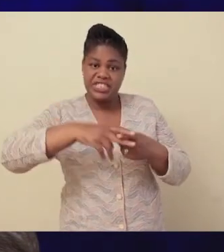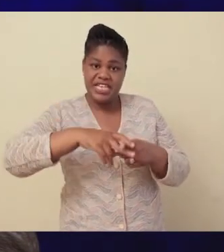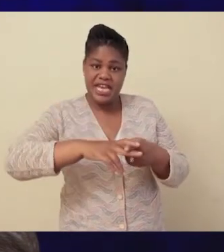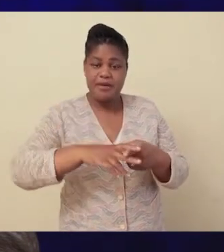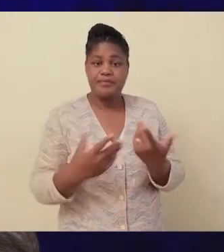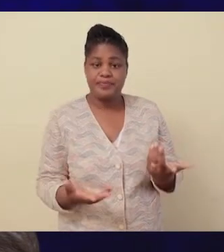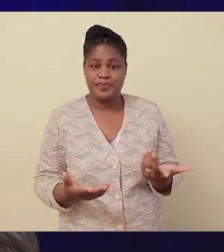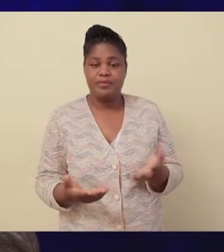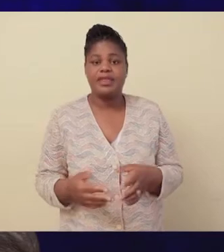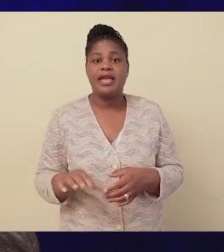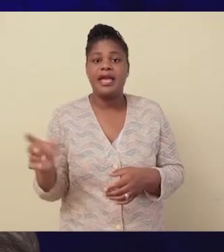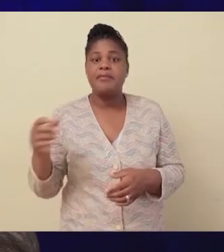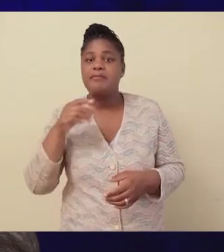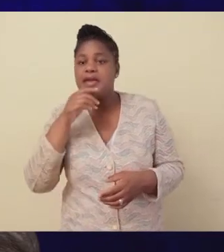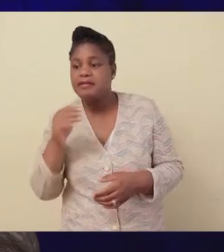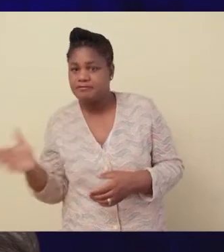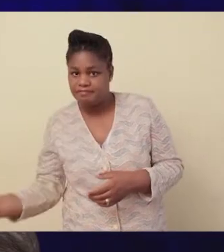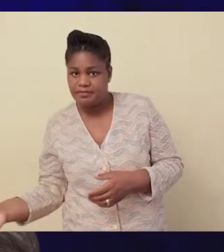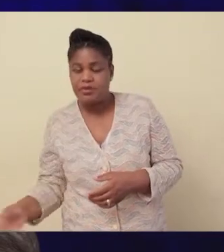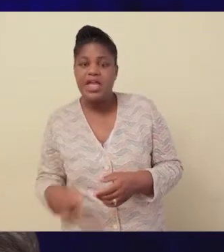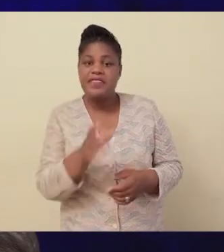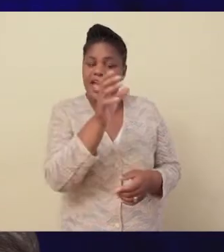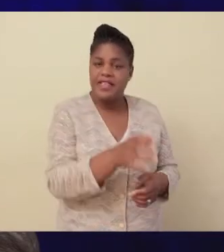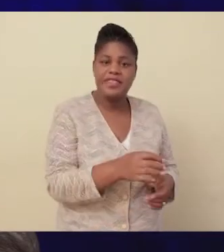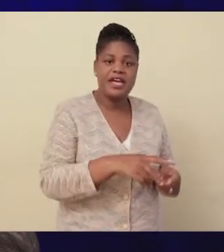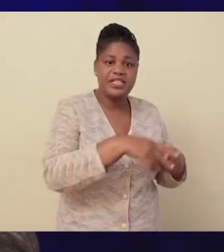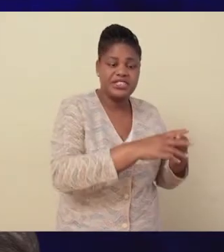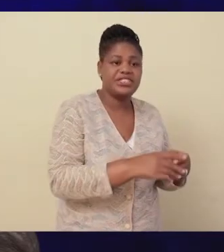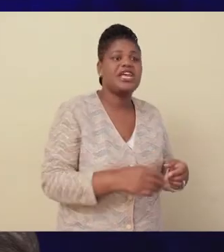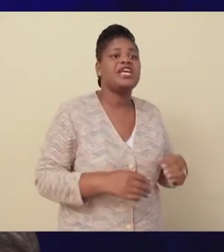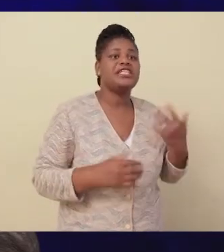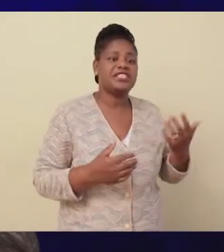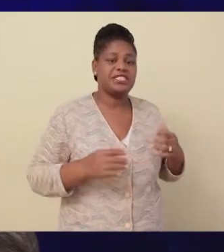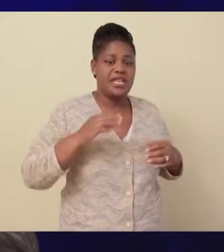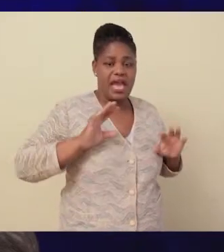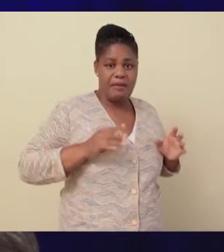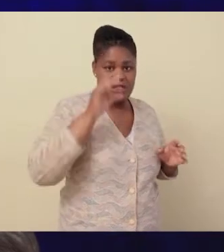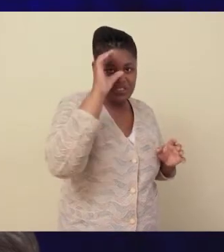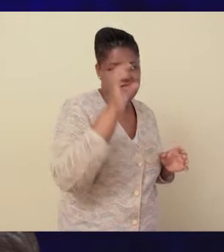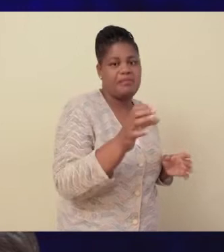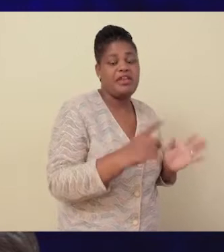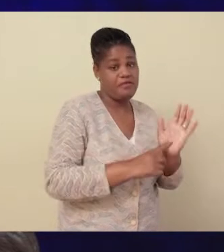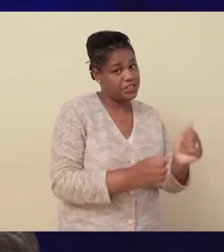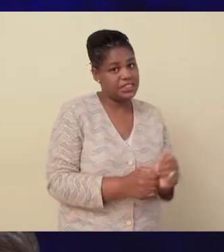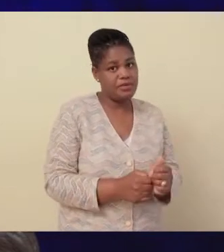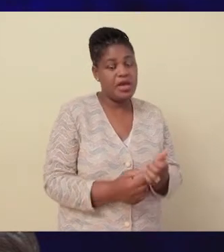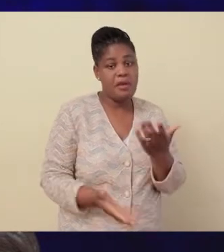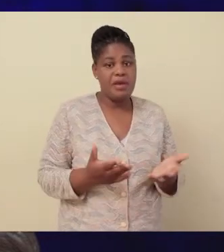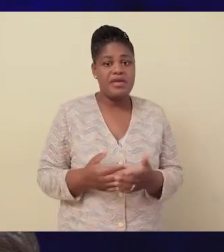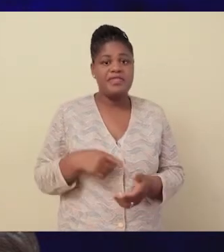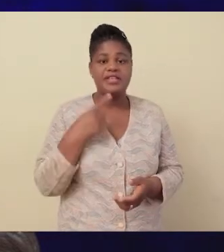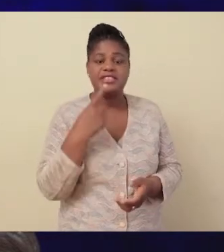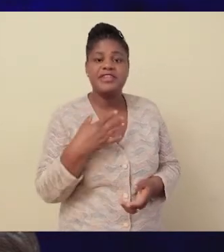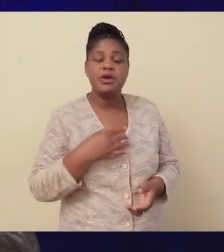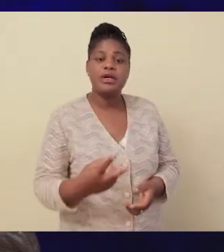mumwe injiniya ndibaba kasese mumwe injiniya ndamai Chisamba kwakati kuri kudiwa mainjiniya